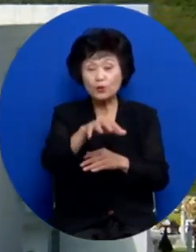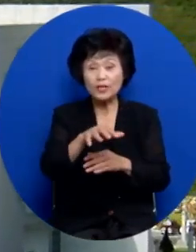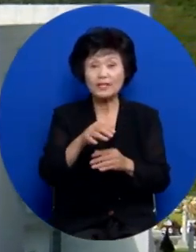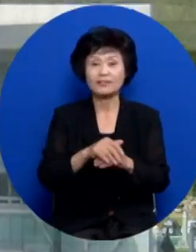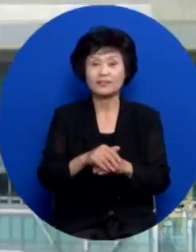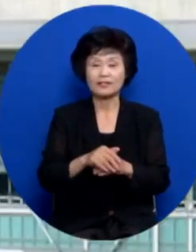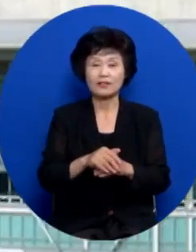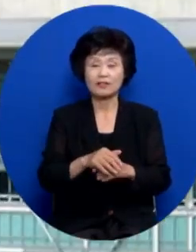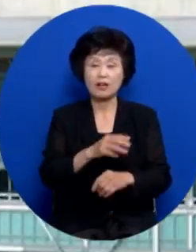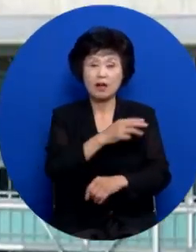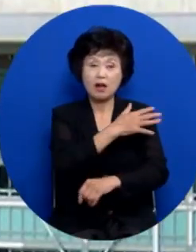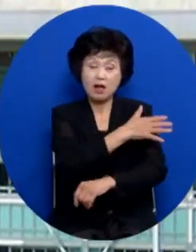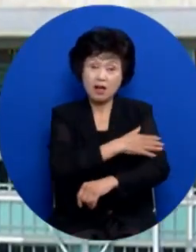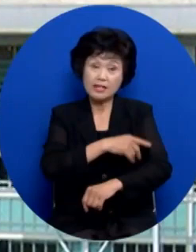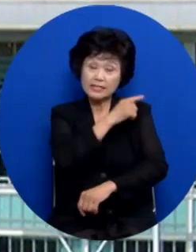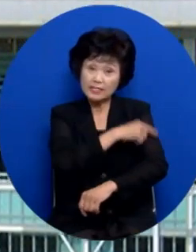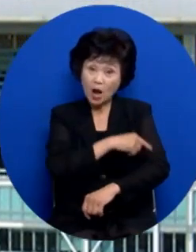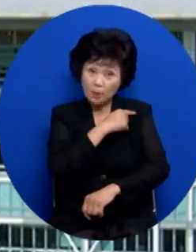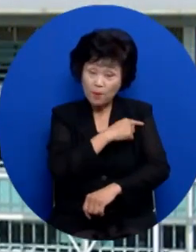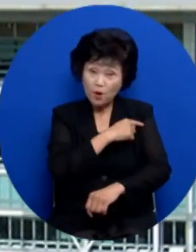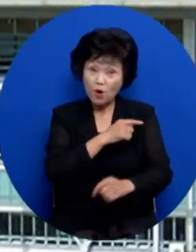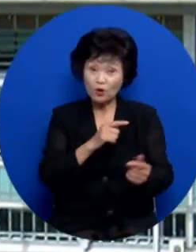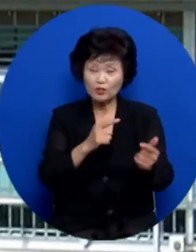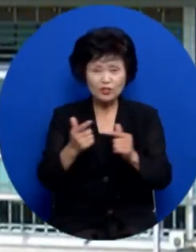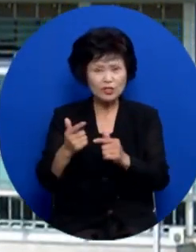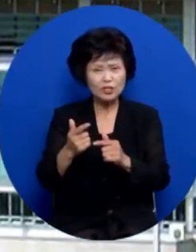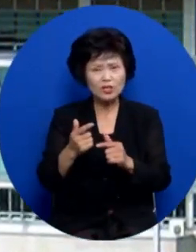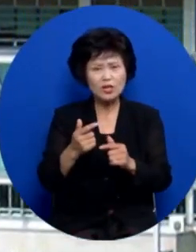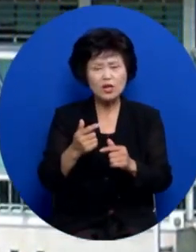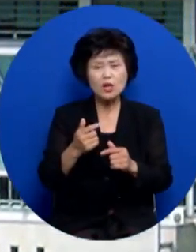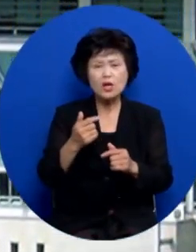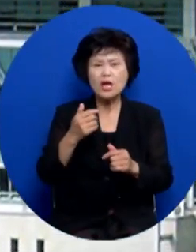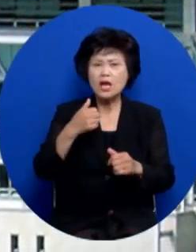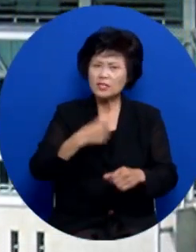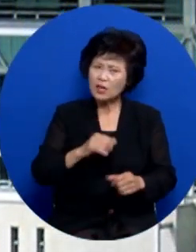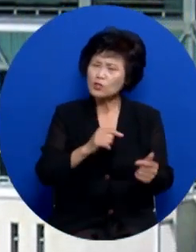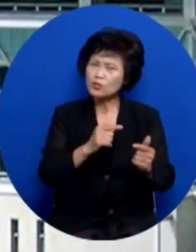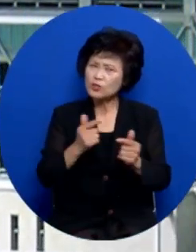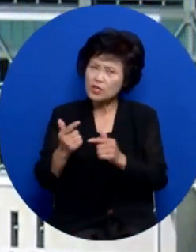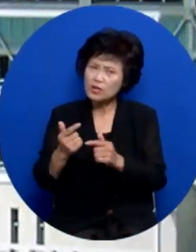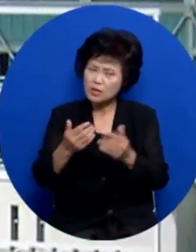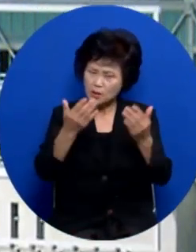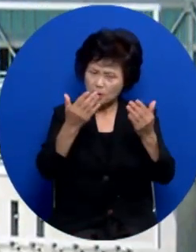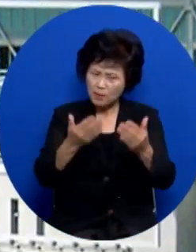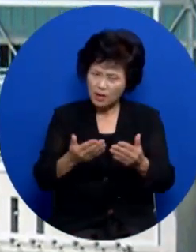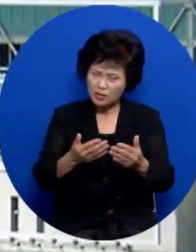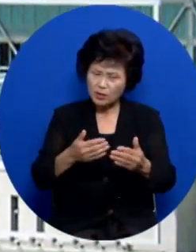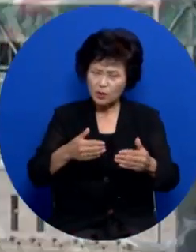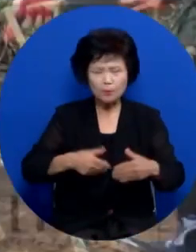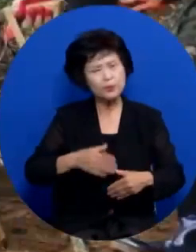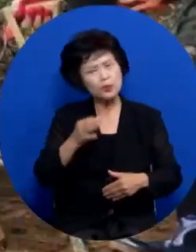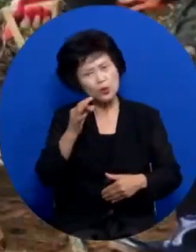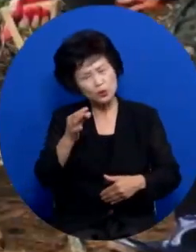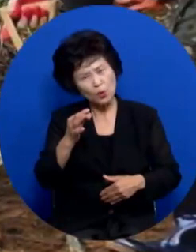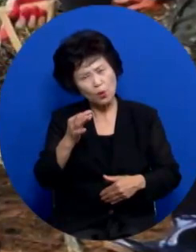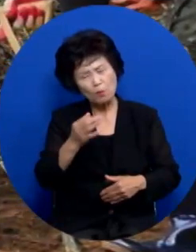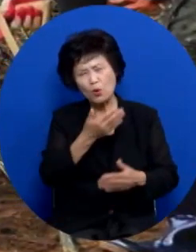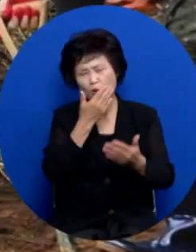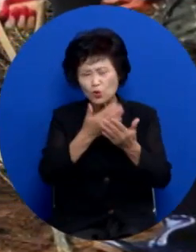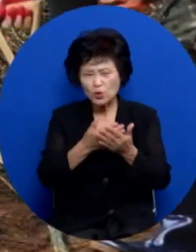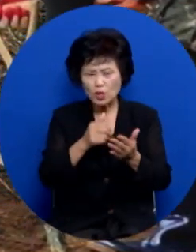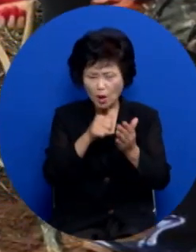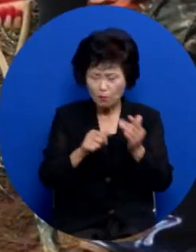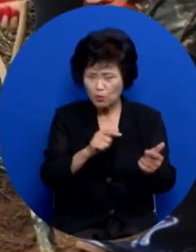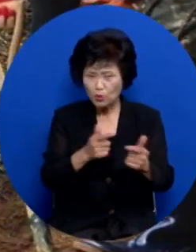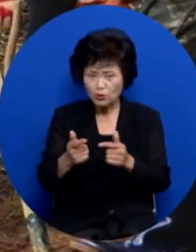장병이 정말 누구한테 받은 그 기준품 자재들로부터 받았던 그 용돈들도 있을 겁니다 이런 걸